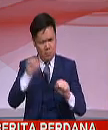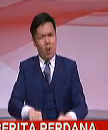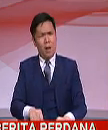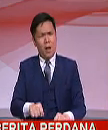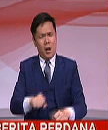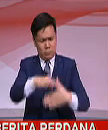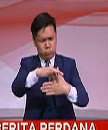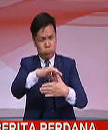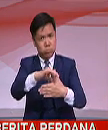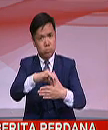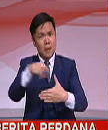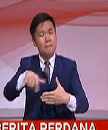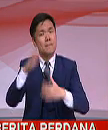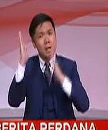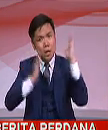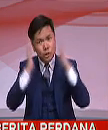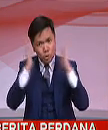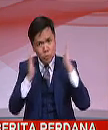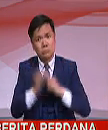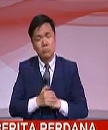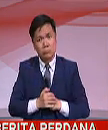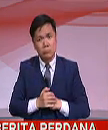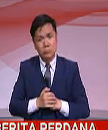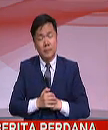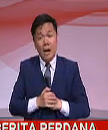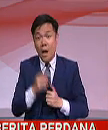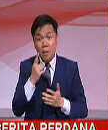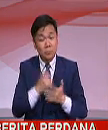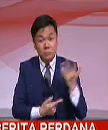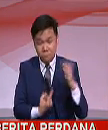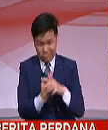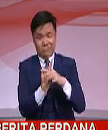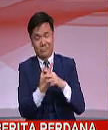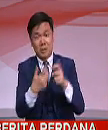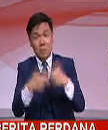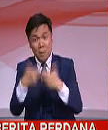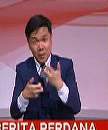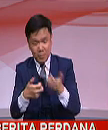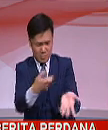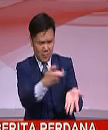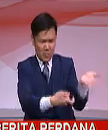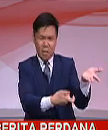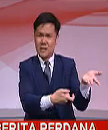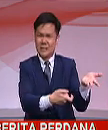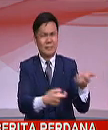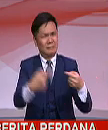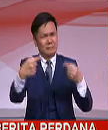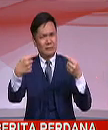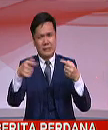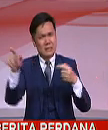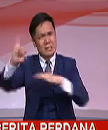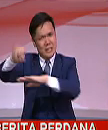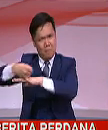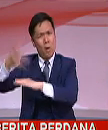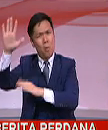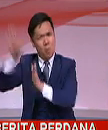keluarkan daging tempatan kita sendiri. And apa masalah yang saya tahu adalah dari segi kos lah yang buat kita tak boleh lawan daging